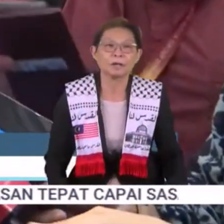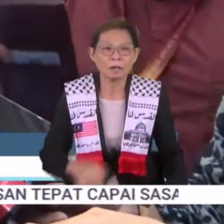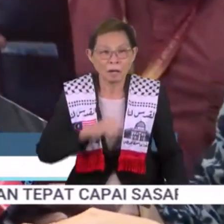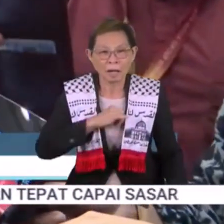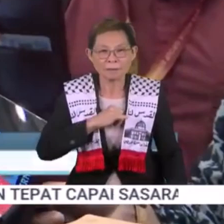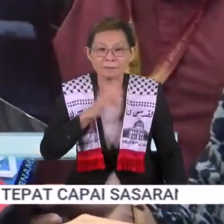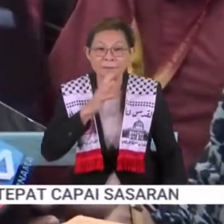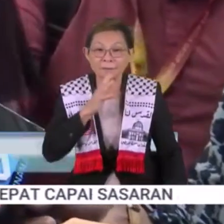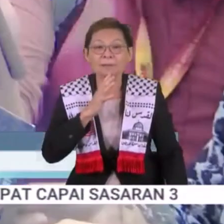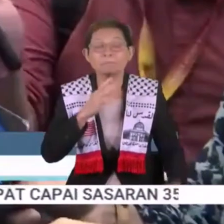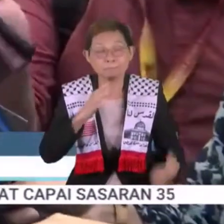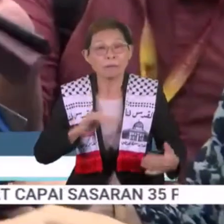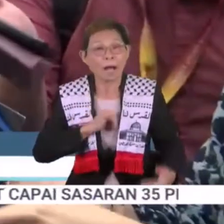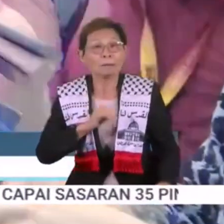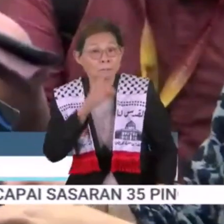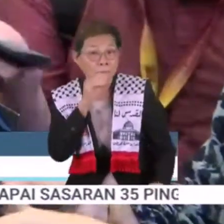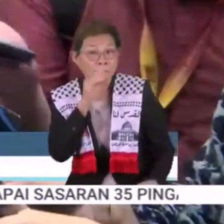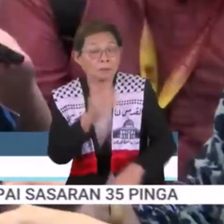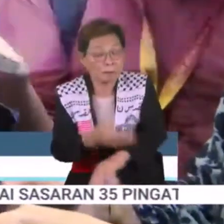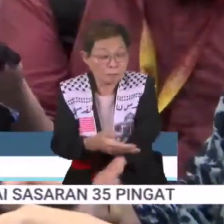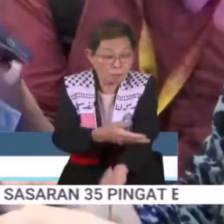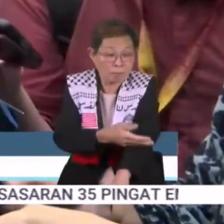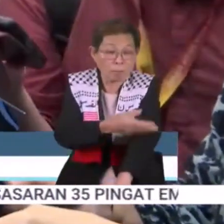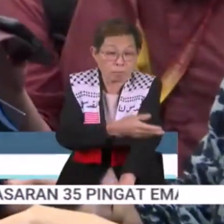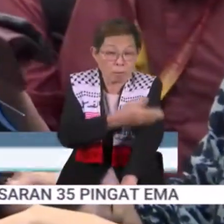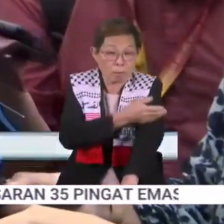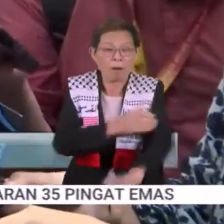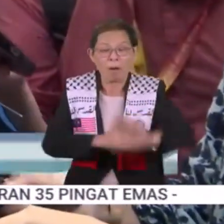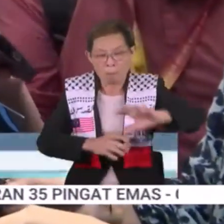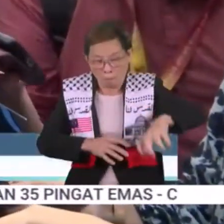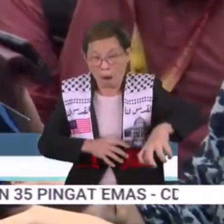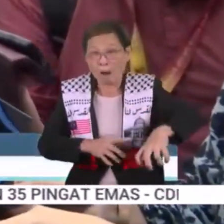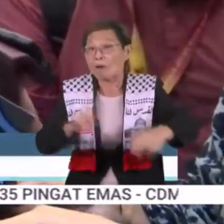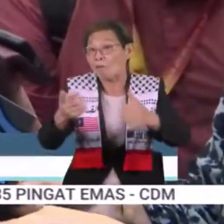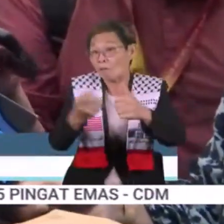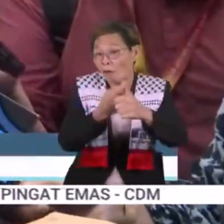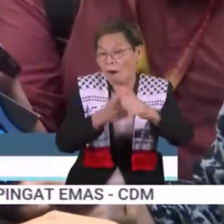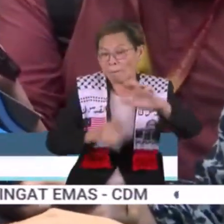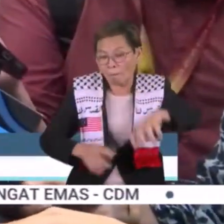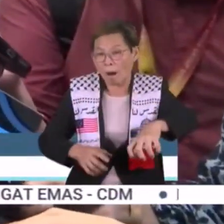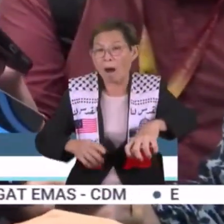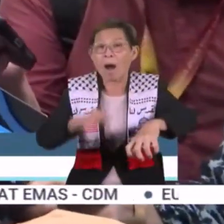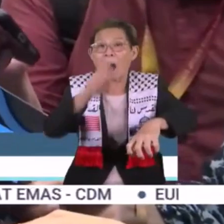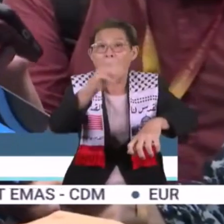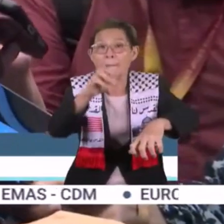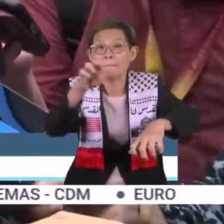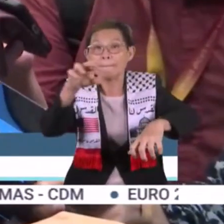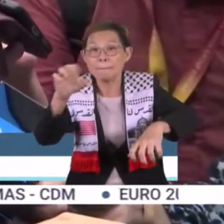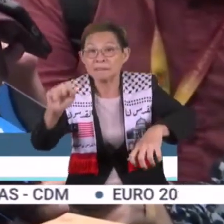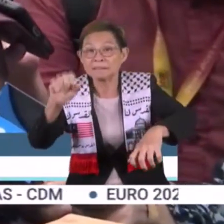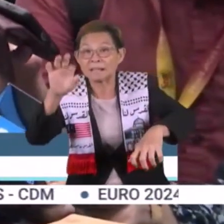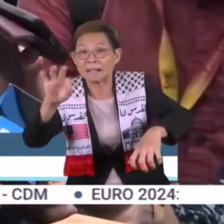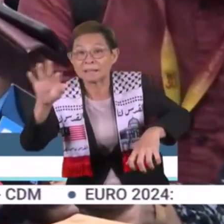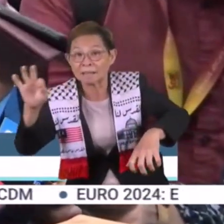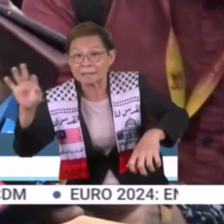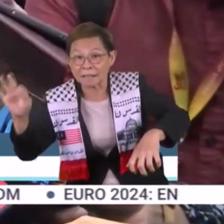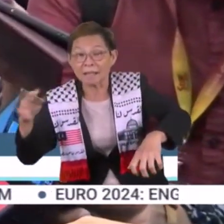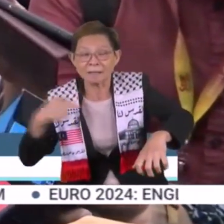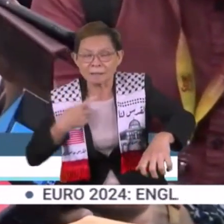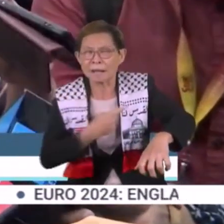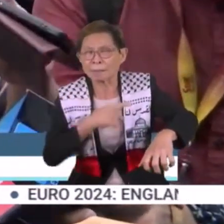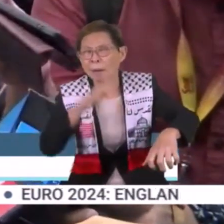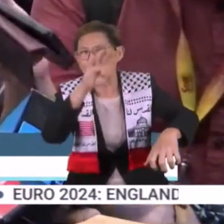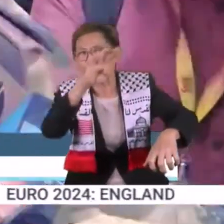I would say it's an improvement kerana pertamanya dari segi lokasi, di bawah MERS 999 kami ada 400 lebih